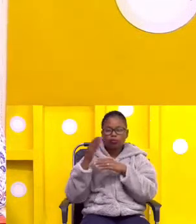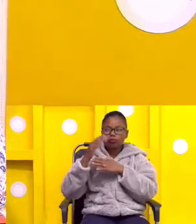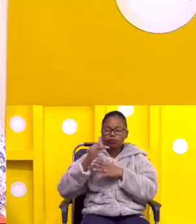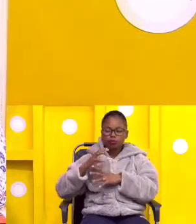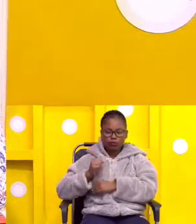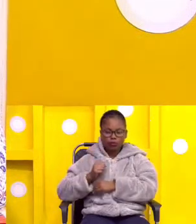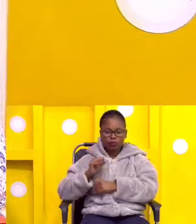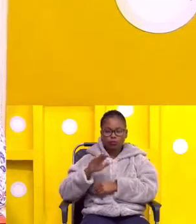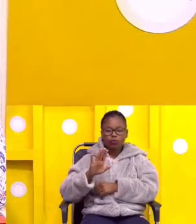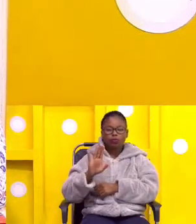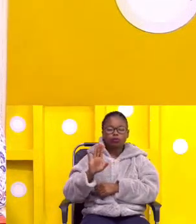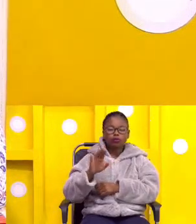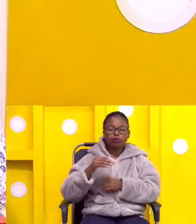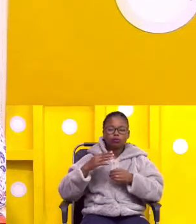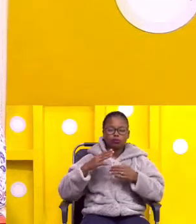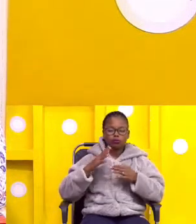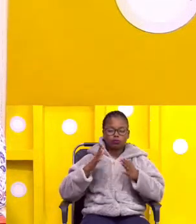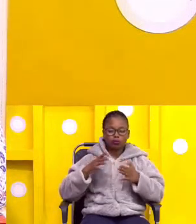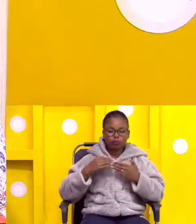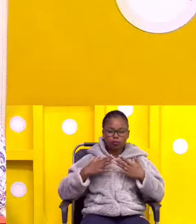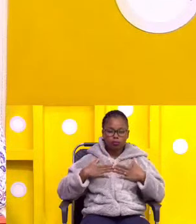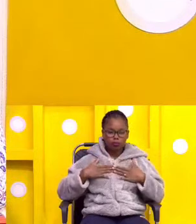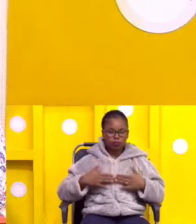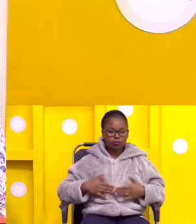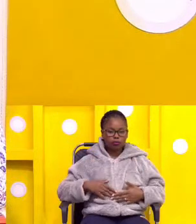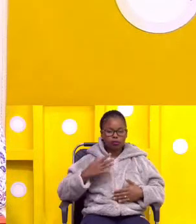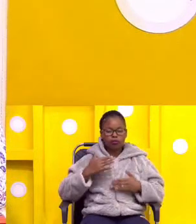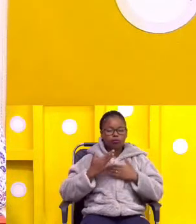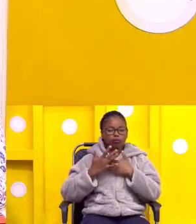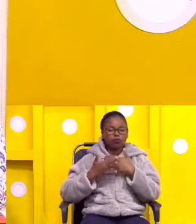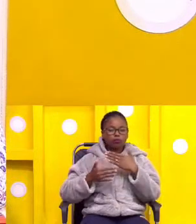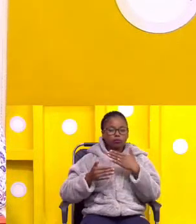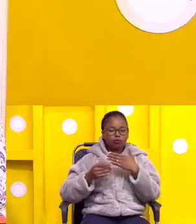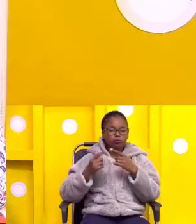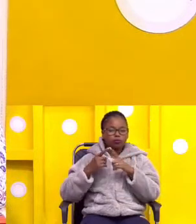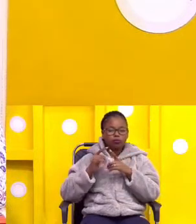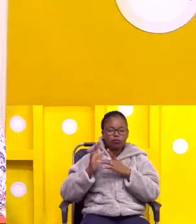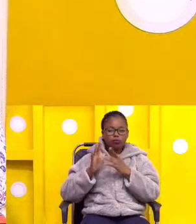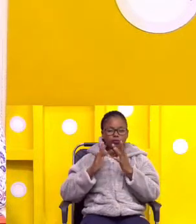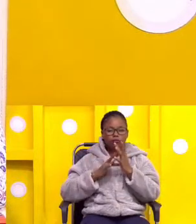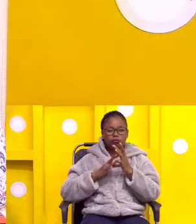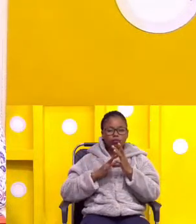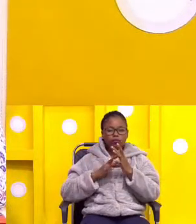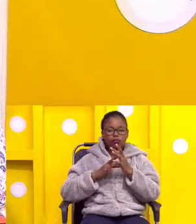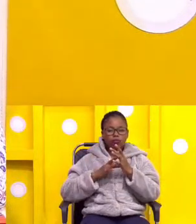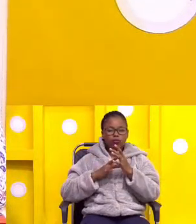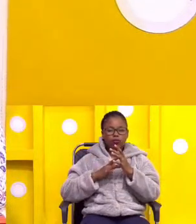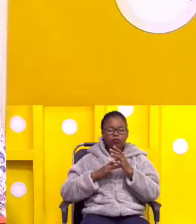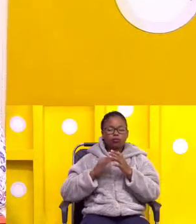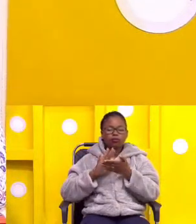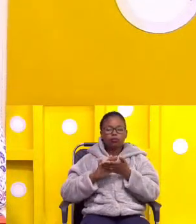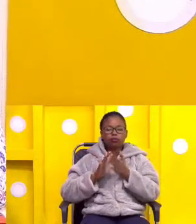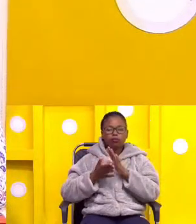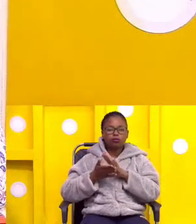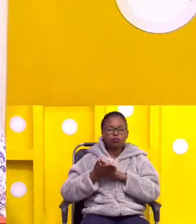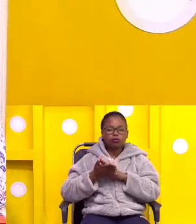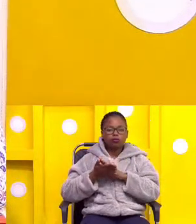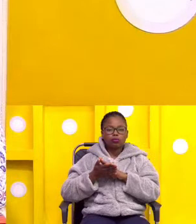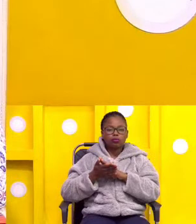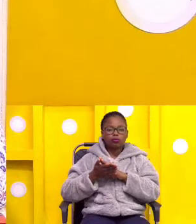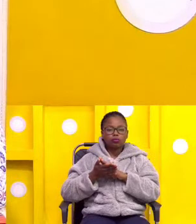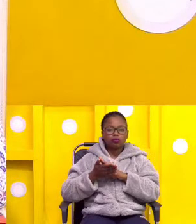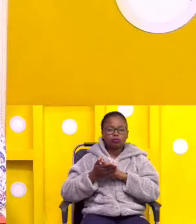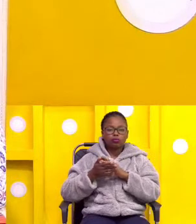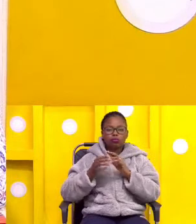mwiri na thakame. Niago kuhiga. Nowe hoka Jehova. Nomu tuwe mwihoko waku. Niugo tolo